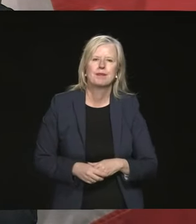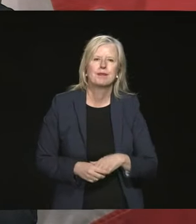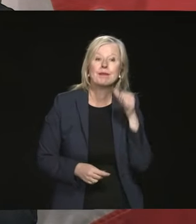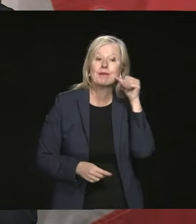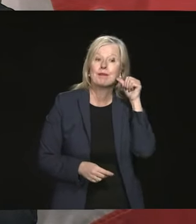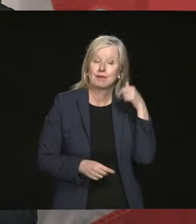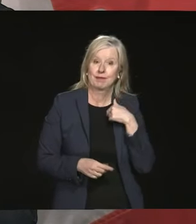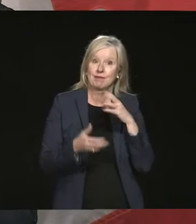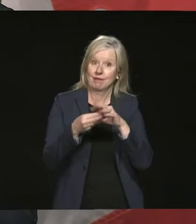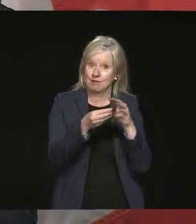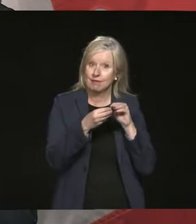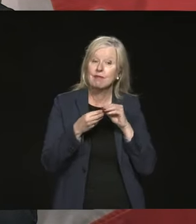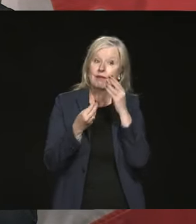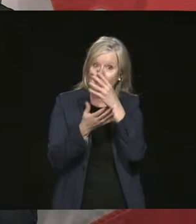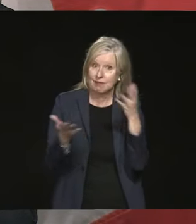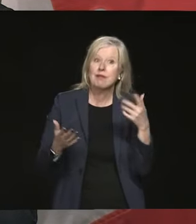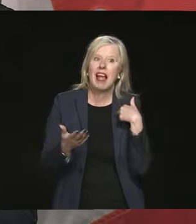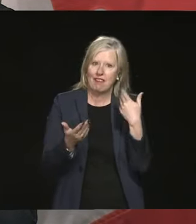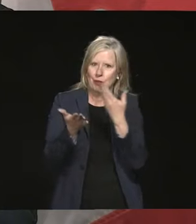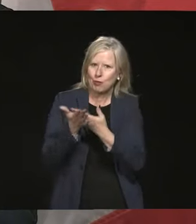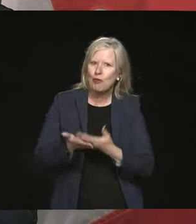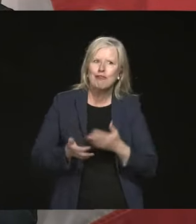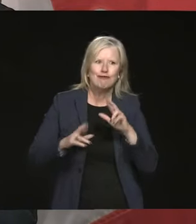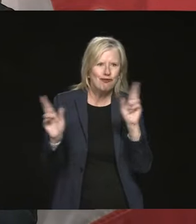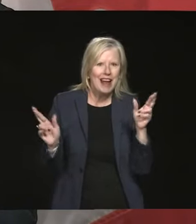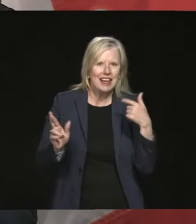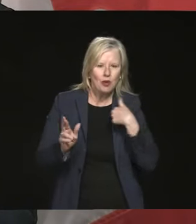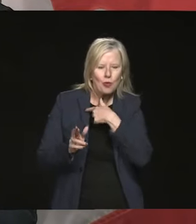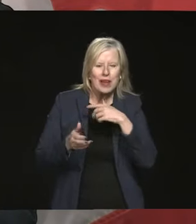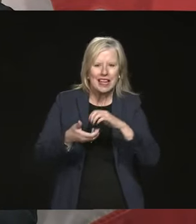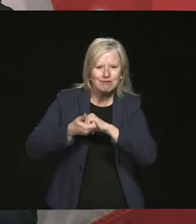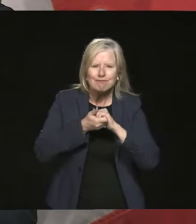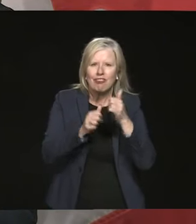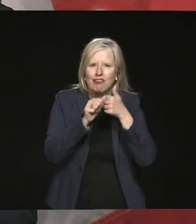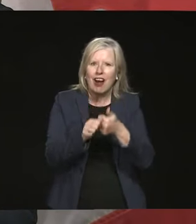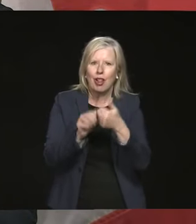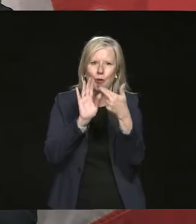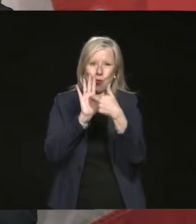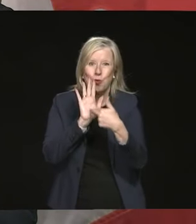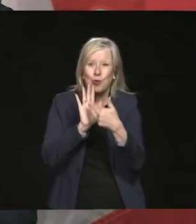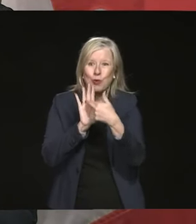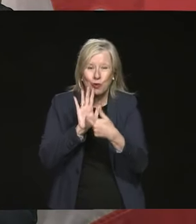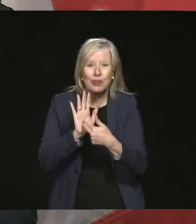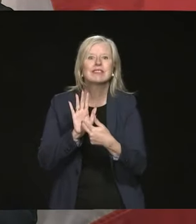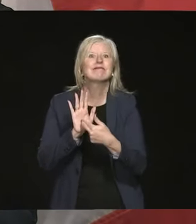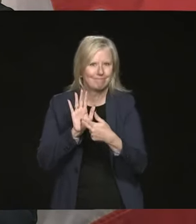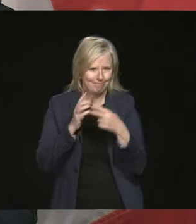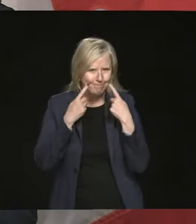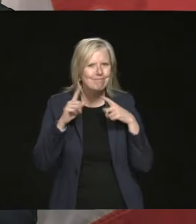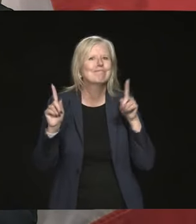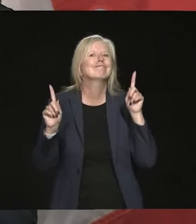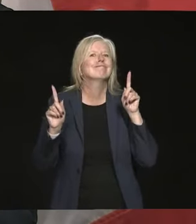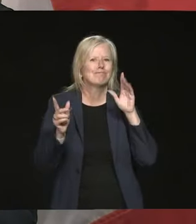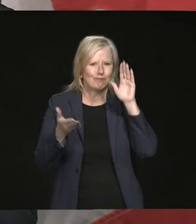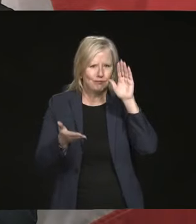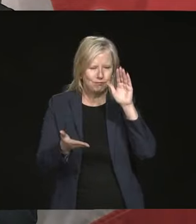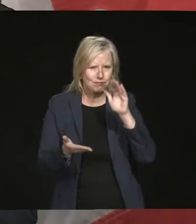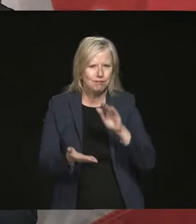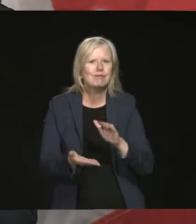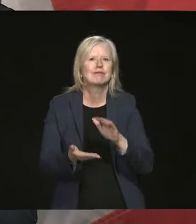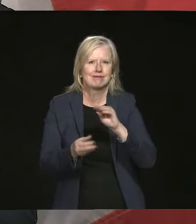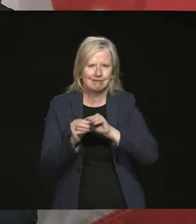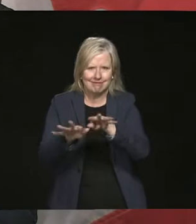that our semaines ont collective contribué efforts, à starting ralentir several weeks l'épidémie. back, have had Si an l'on tient effect pour to acquis slow que nos down the vacances à la epidemic. maison pendant la Assuming longue our fin de semaine ont